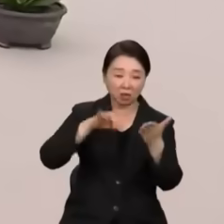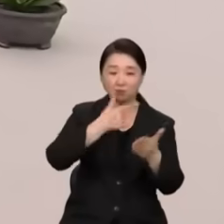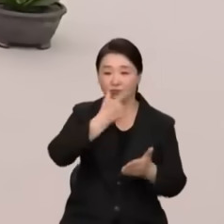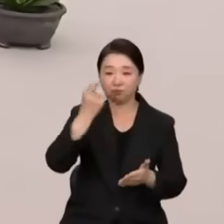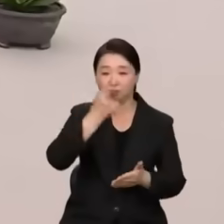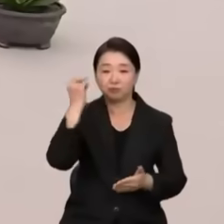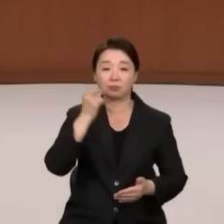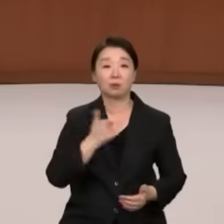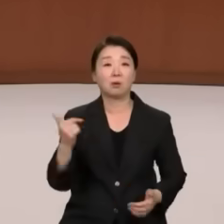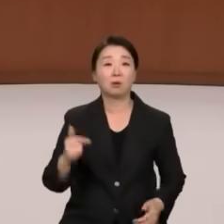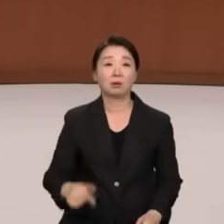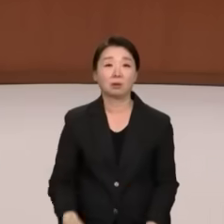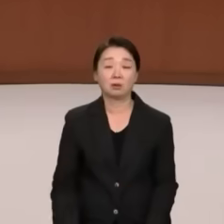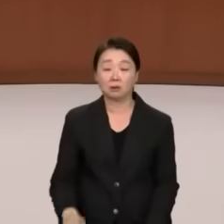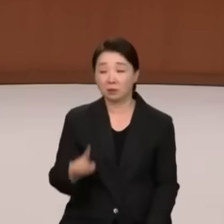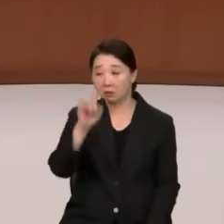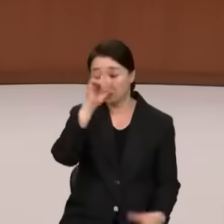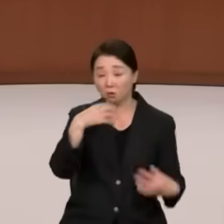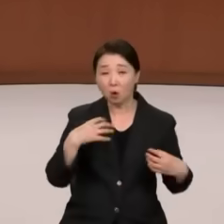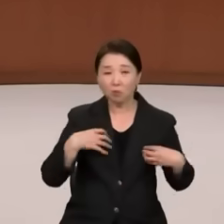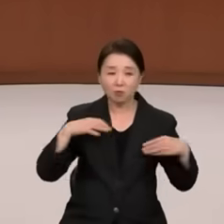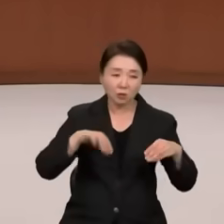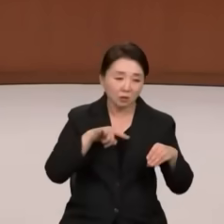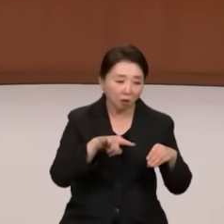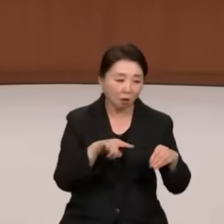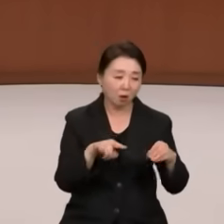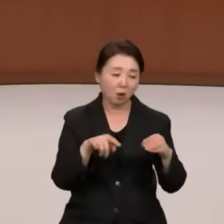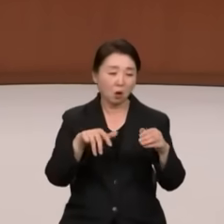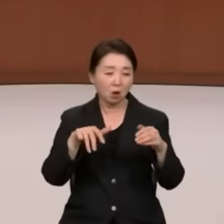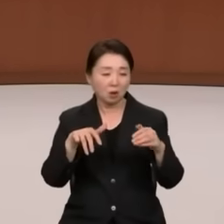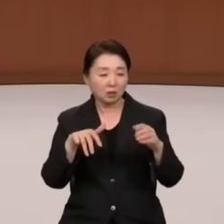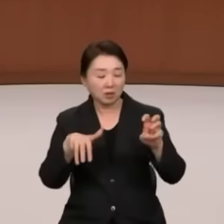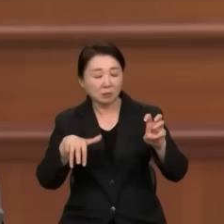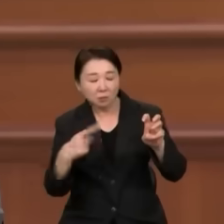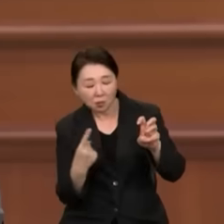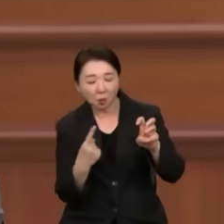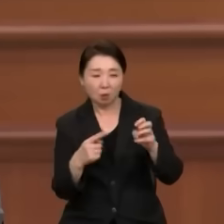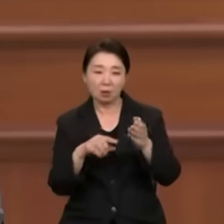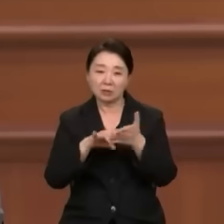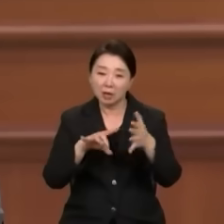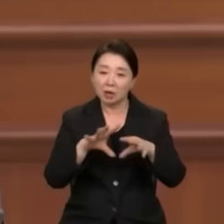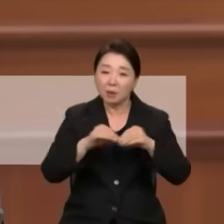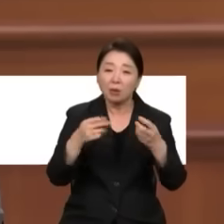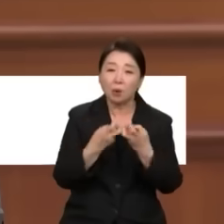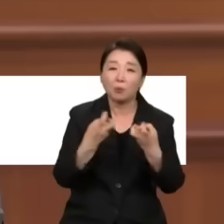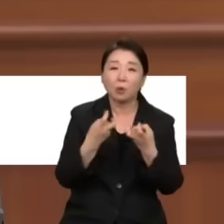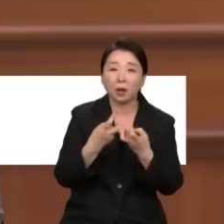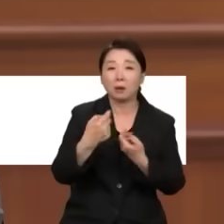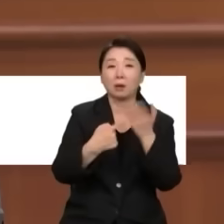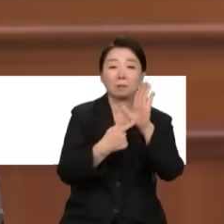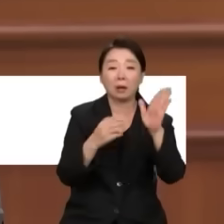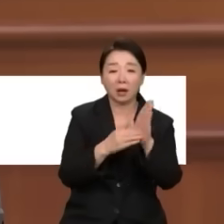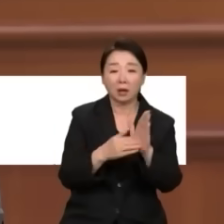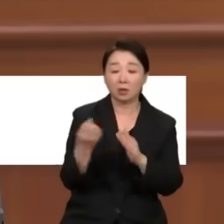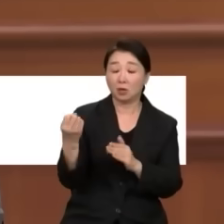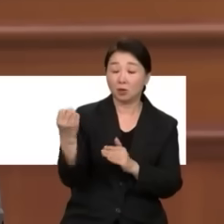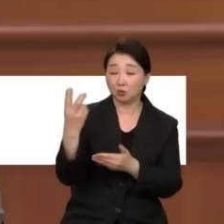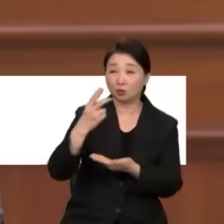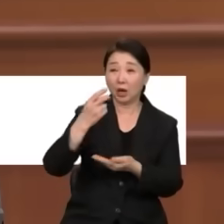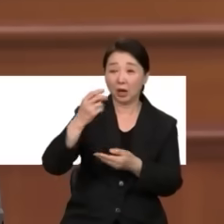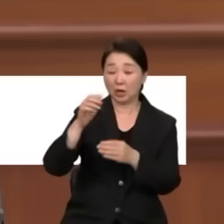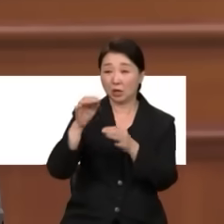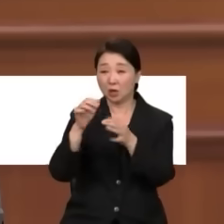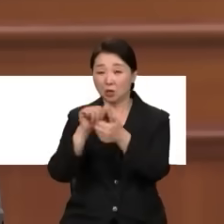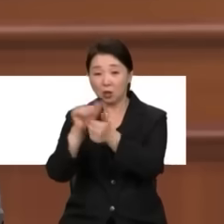부족입니다. 정부가 오늘 이걸 어떻게 메울지 계획을 내놨습니다. 정부는 추가 국채 발행 없이 가용 재원을